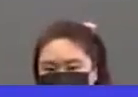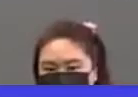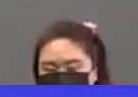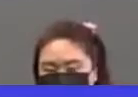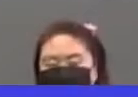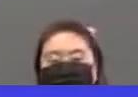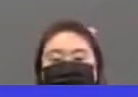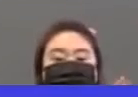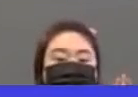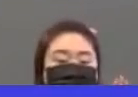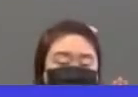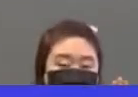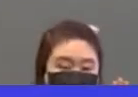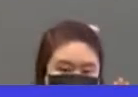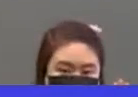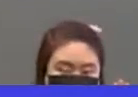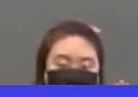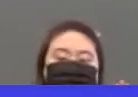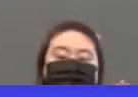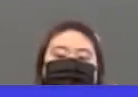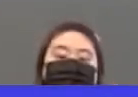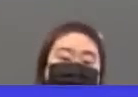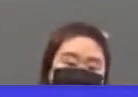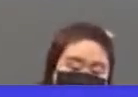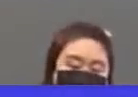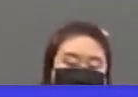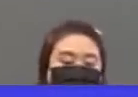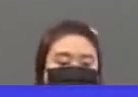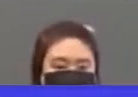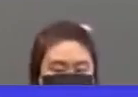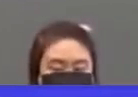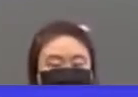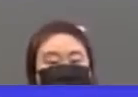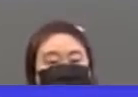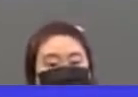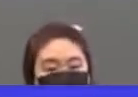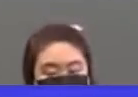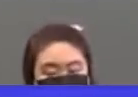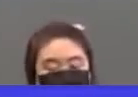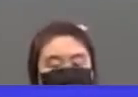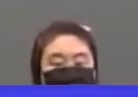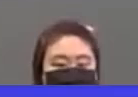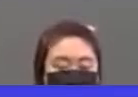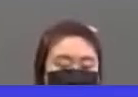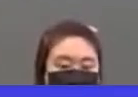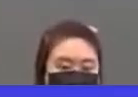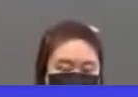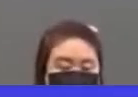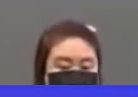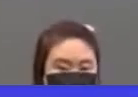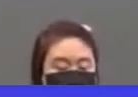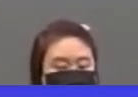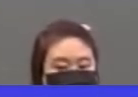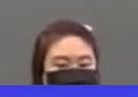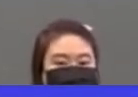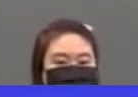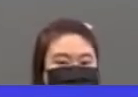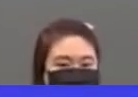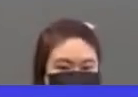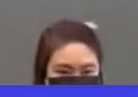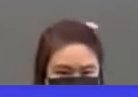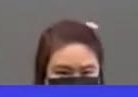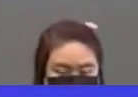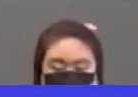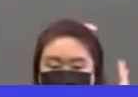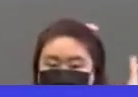ค์อุทัยธานีชัยนาทสิงห์บุรีอ่างทองพระนครศรีอยุธยาลพบุรีสระบุรีกาญจนบุรีสุพรรณบุรีราชบุรีรวมทั้งกรุงเทพ